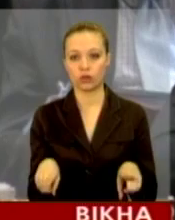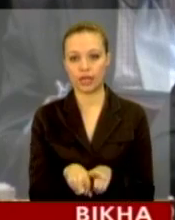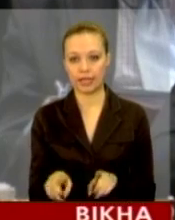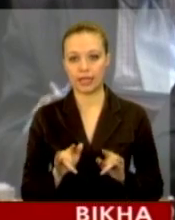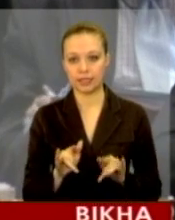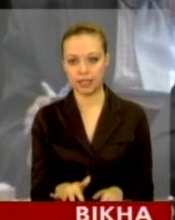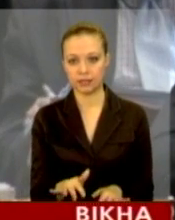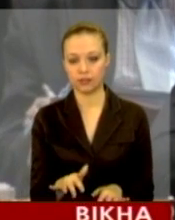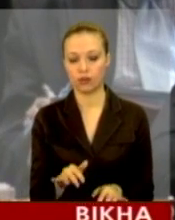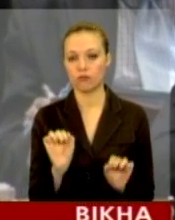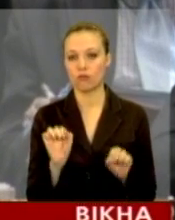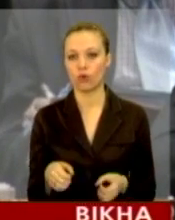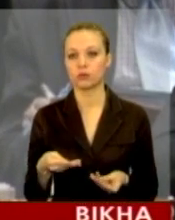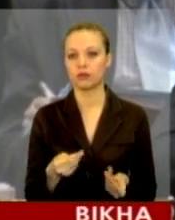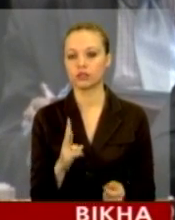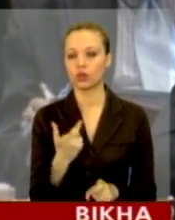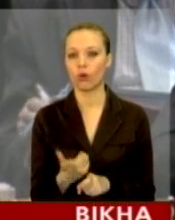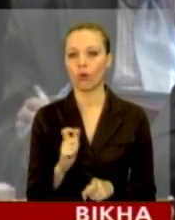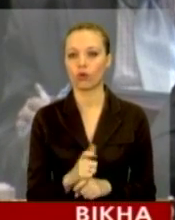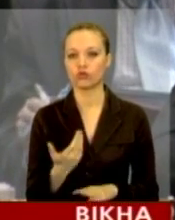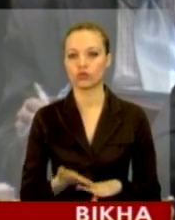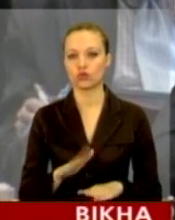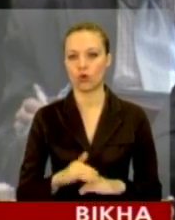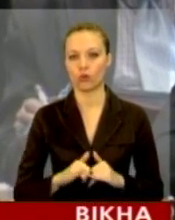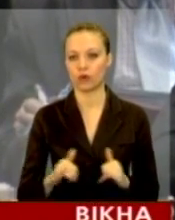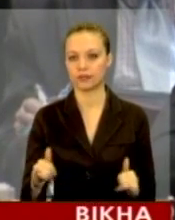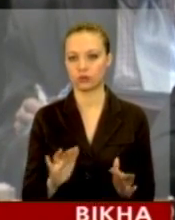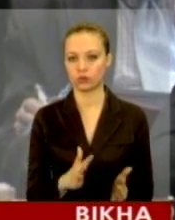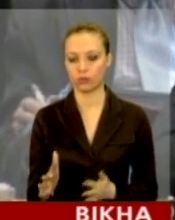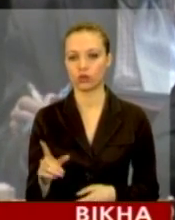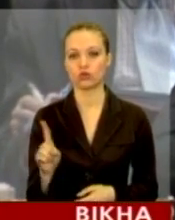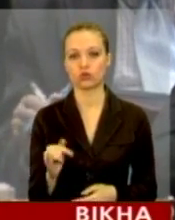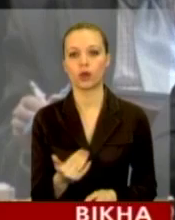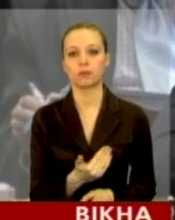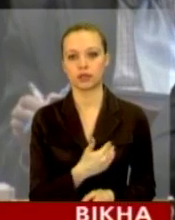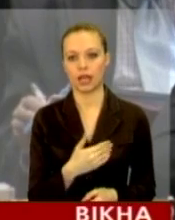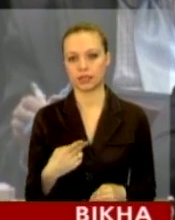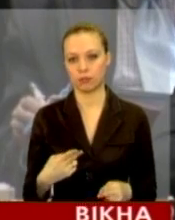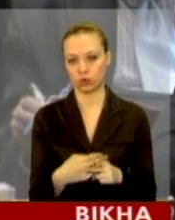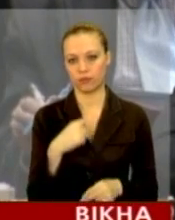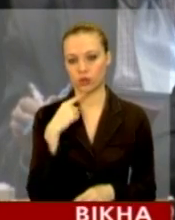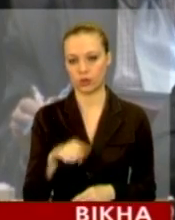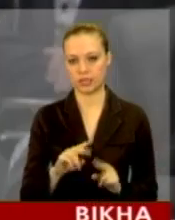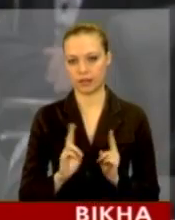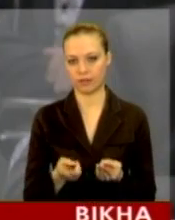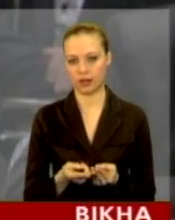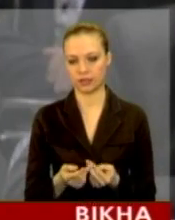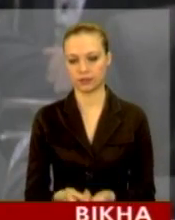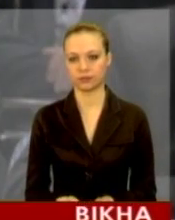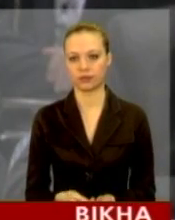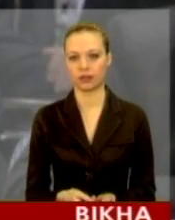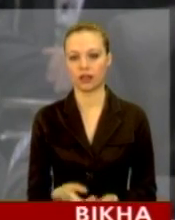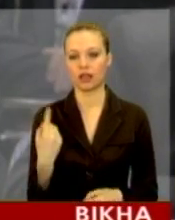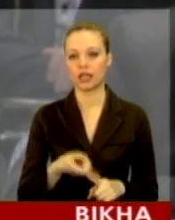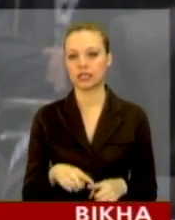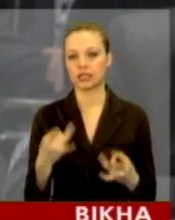такие действия могут привести к очень тяжелому развитию событий, что и пытается предотвратить Российская Федерация.